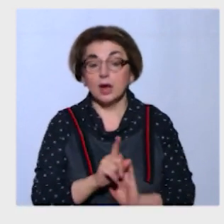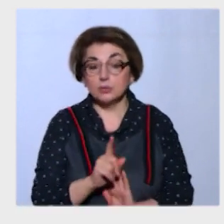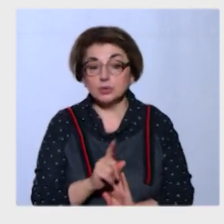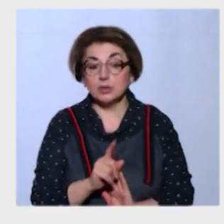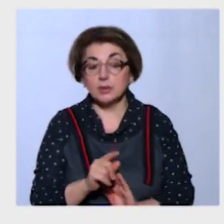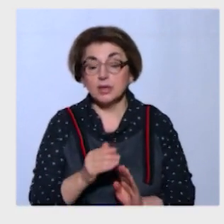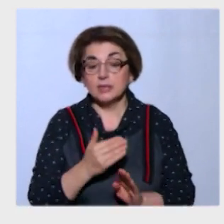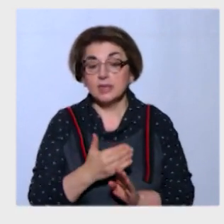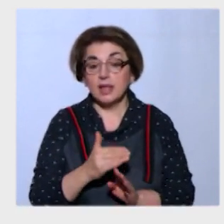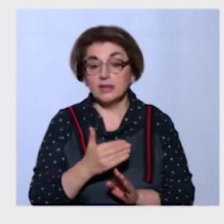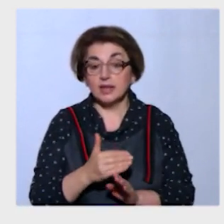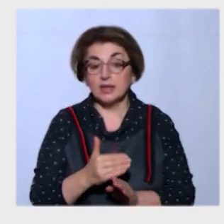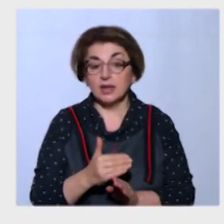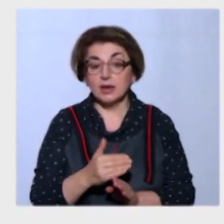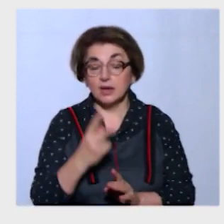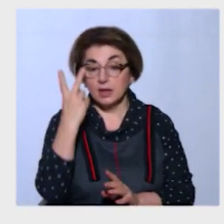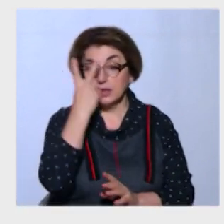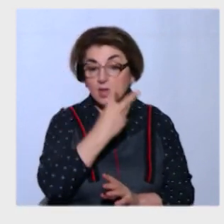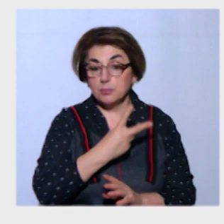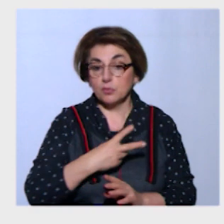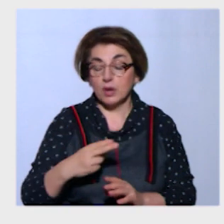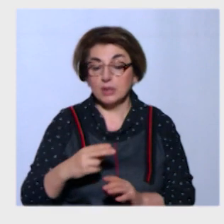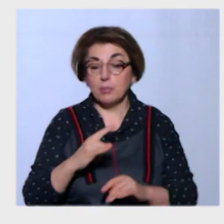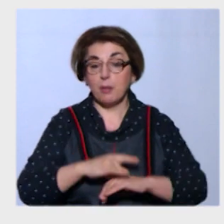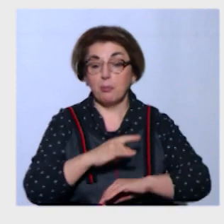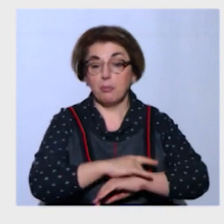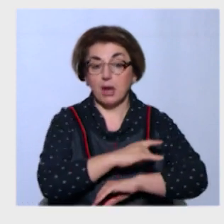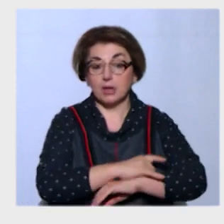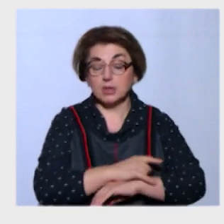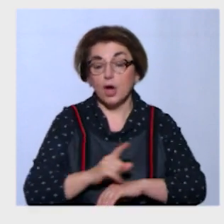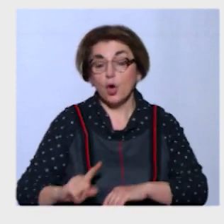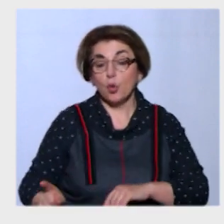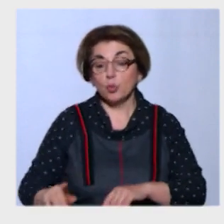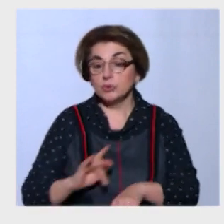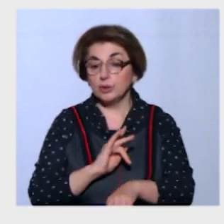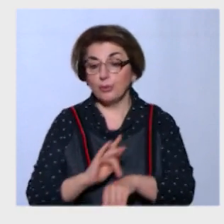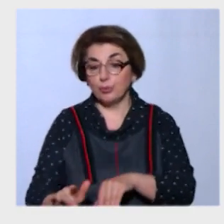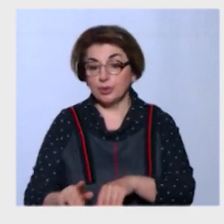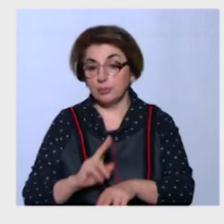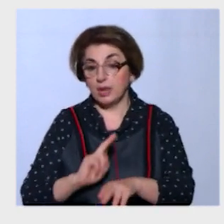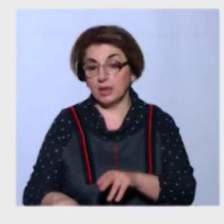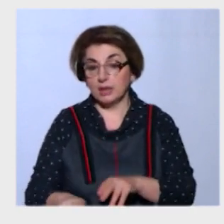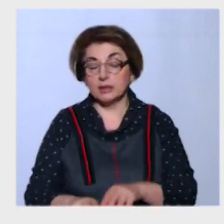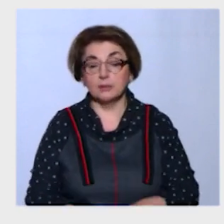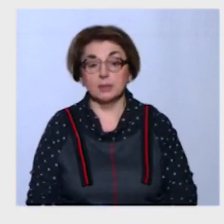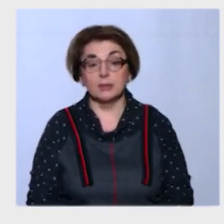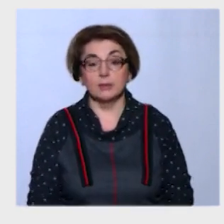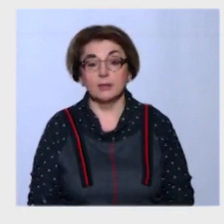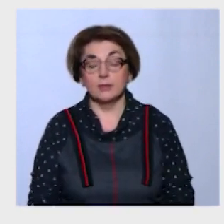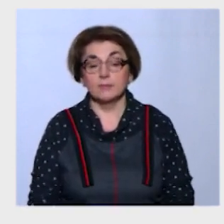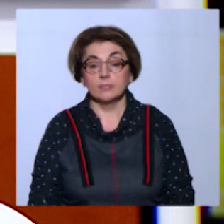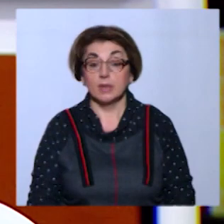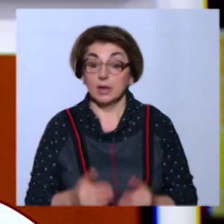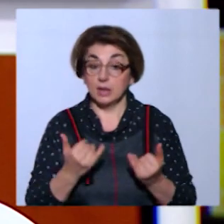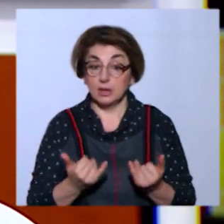ჩნდება და ის ნელ-ნელა ემგვანება ბაყაყს, უქრება კუდი, როგორც ამ სურათზე ხედავთ. კარგი,